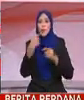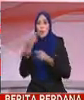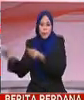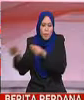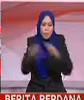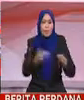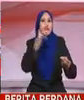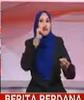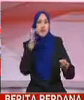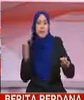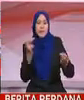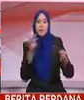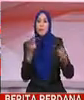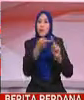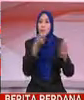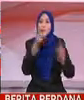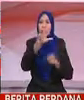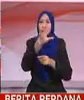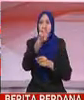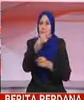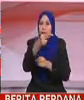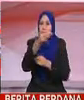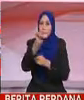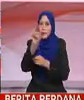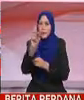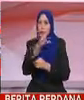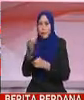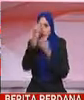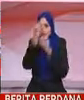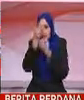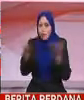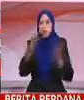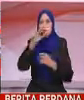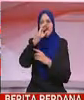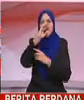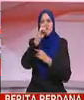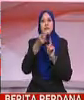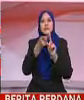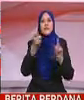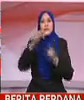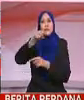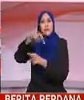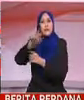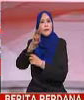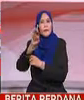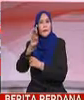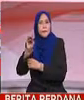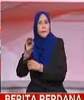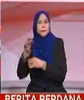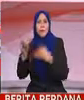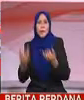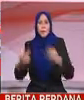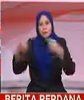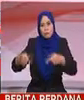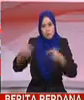kepada lhdn dan memberi pernyataan palsu kepada sprm semasa prosiding peguam Hamidi Muhammad